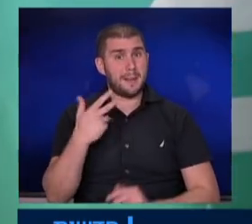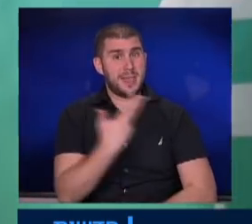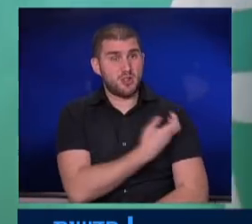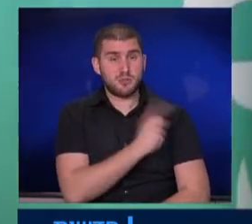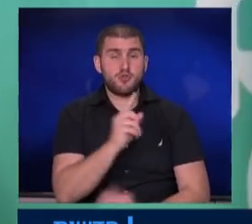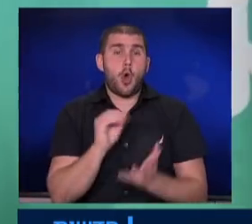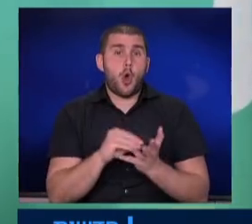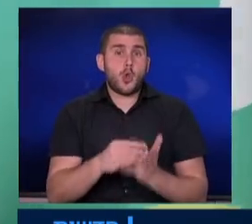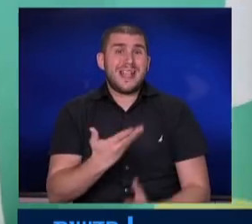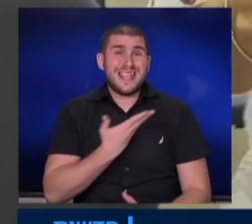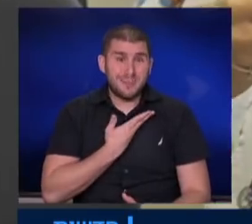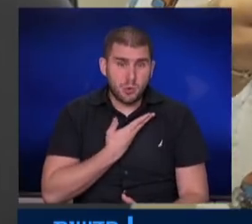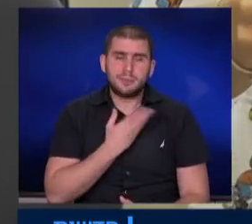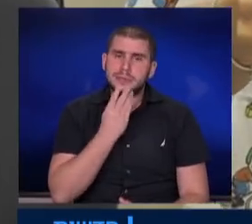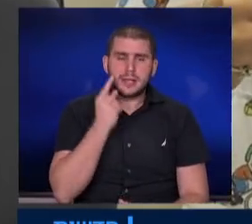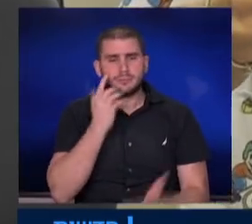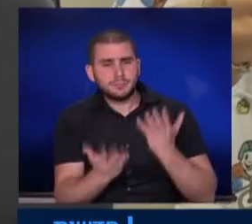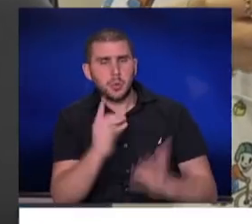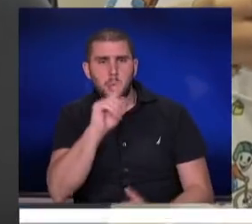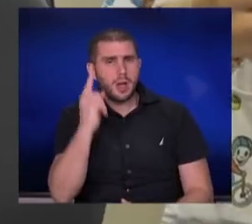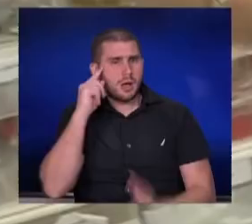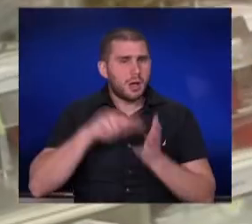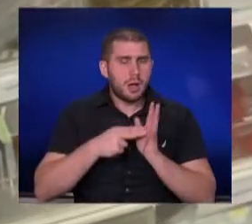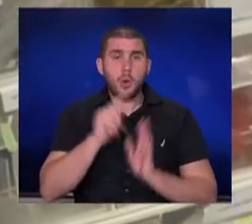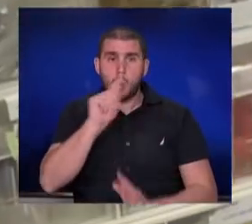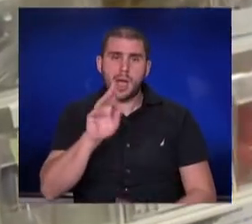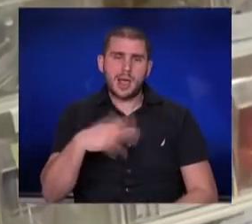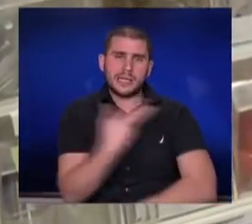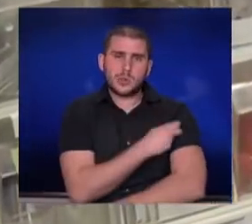למי שטרם קיבלו אותה, בישראל כבר מתחילים לדבר אפילו על מנת חיסון רביעית.